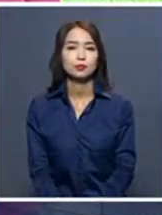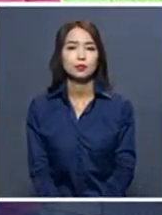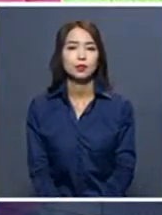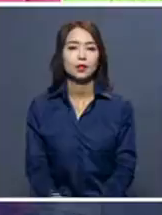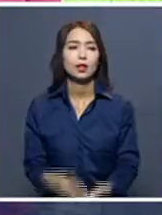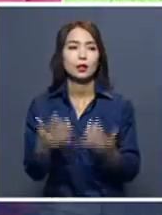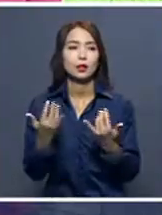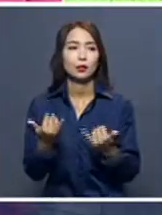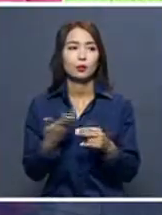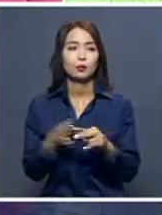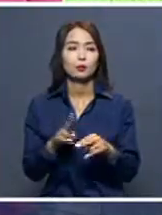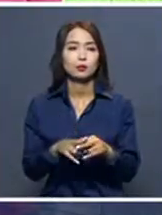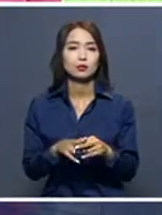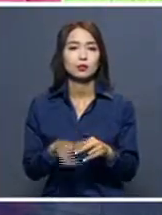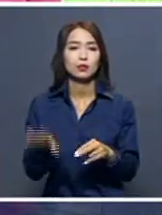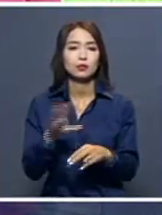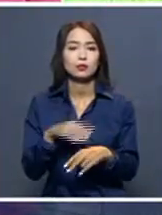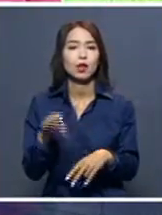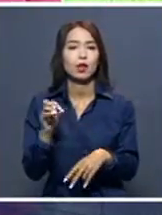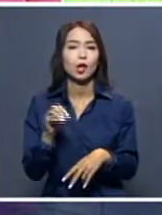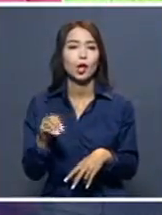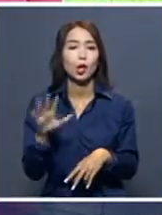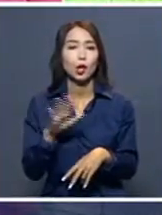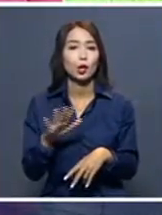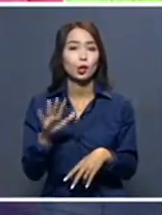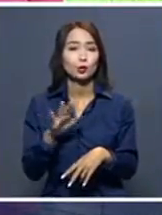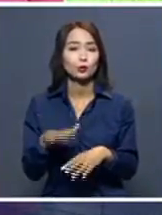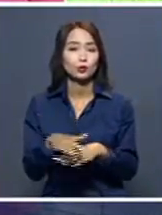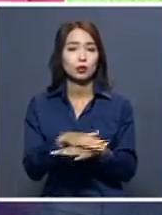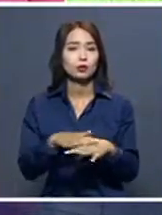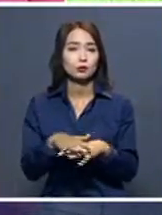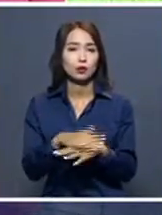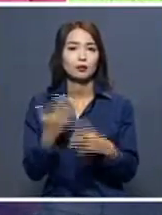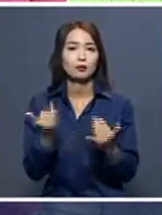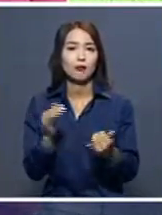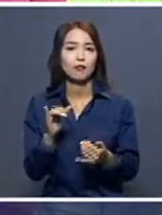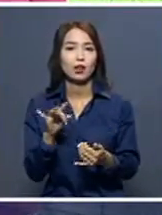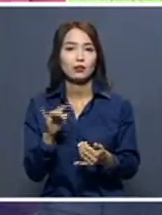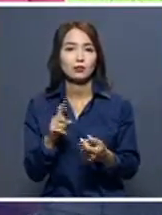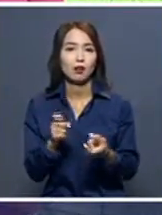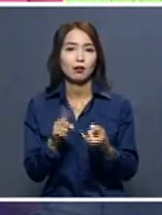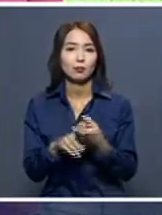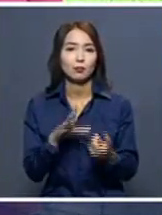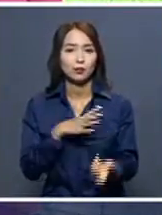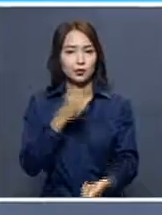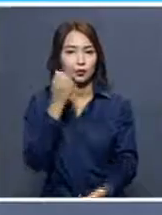Eurasia фестивалінің алаңынан тікелей байланысқа шыққан әріптесім Фариза Мұсақызы болатын.